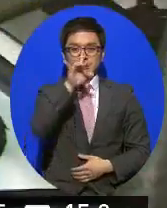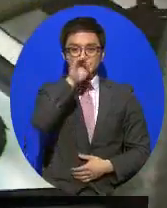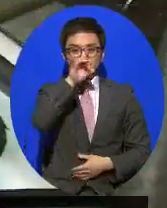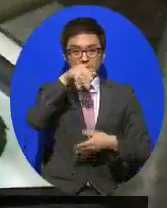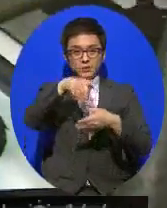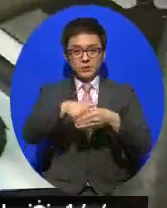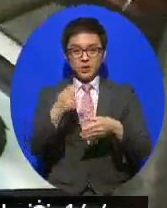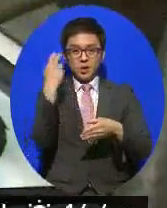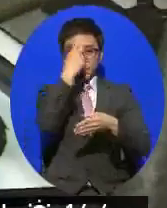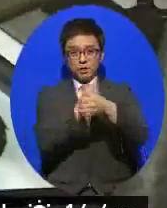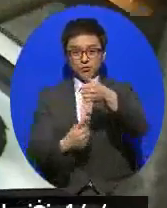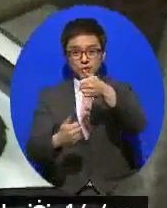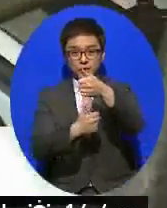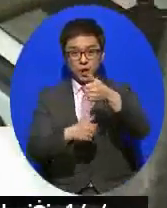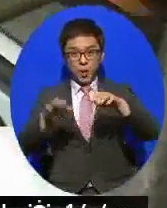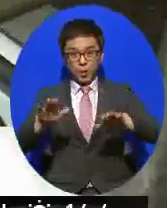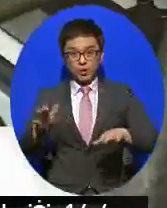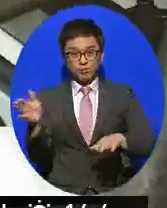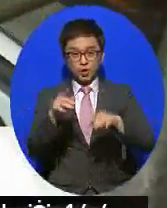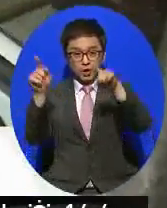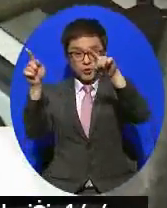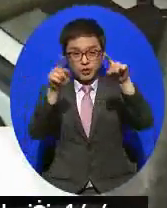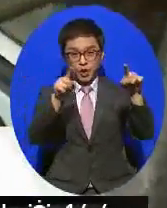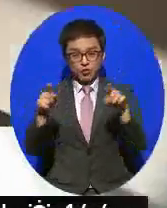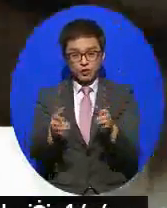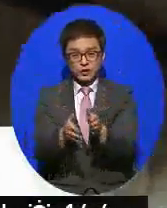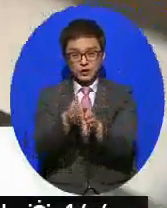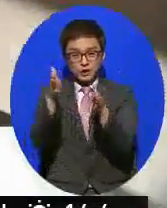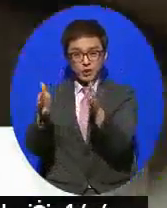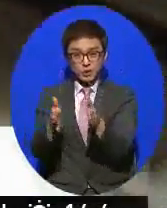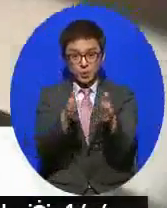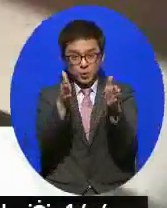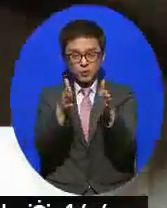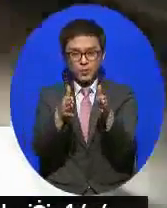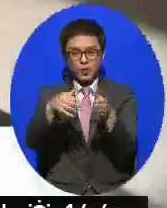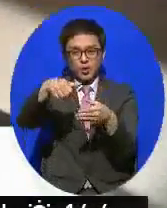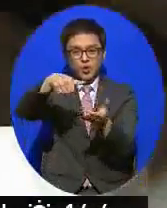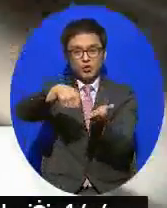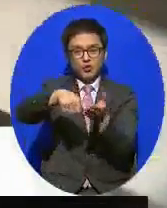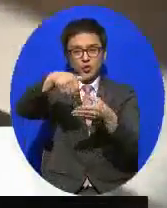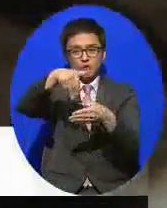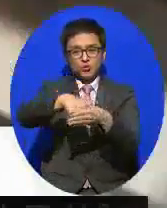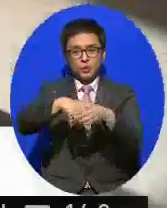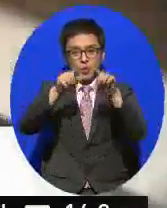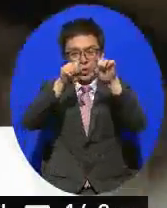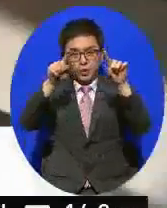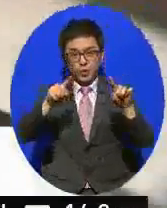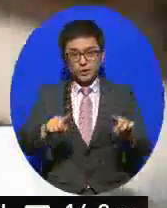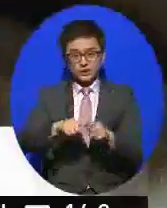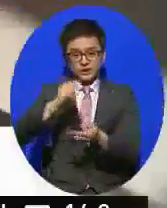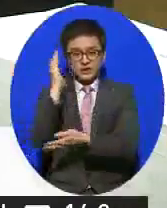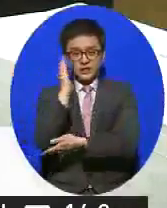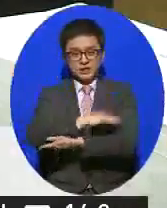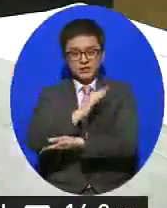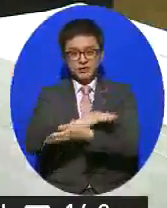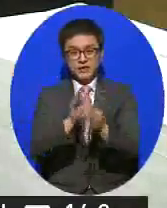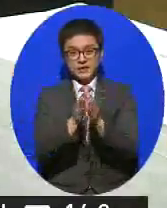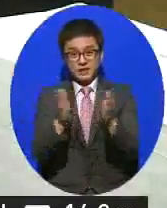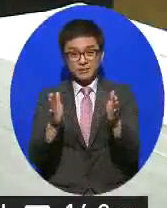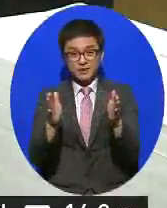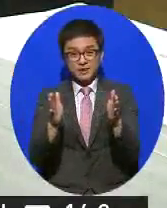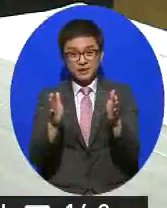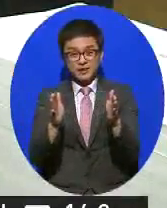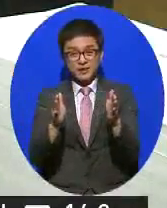중앙선거관리위원회는 오늘부터 시도별로 투표용지 인쇄를 시작합니다. 서울과 전남은 지난 토요일부터, 인천은